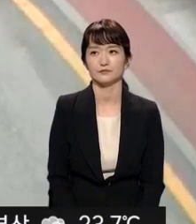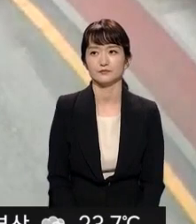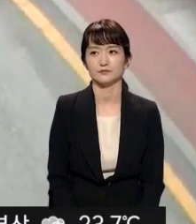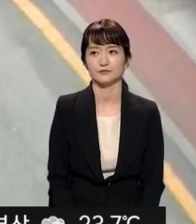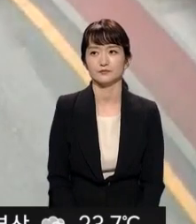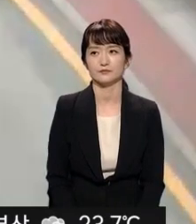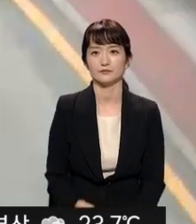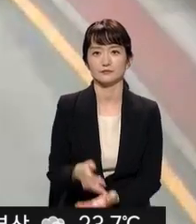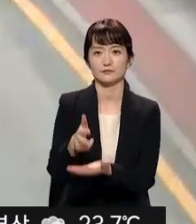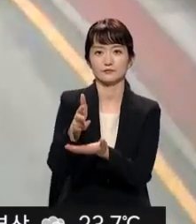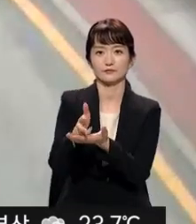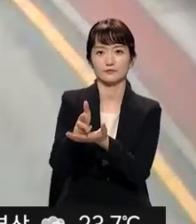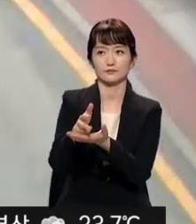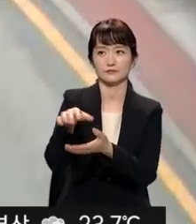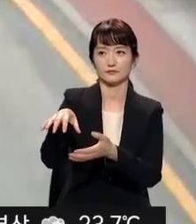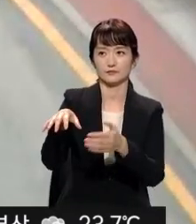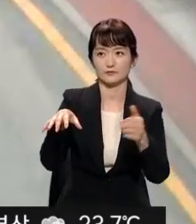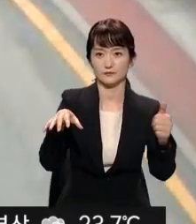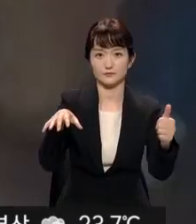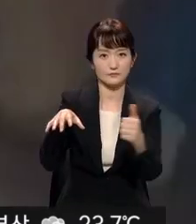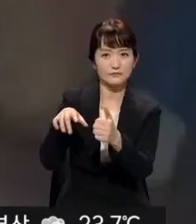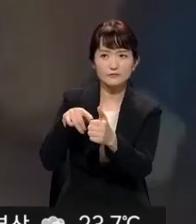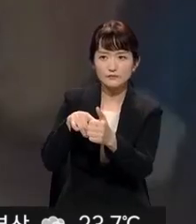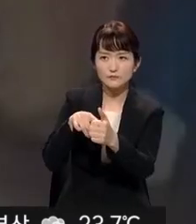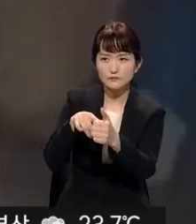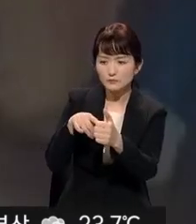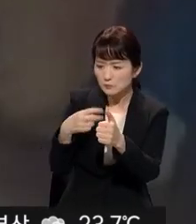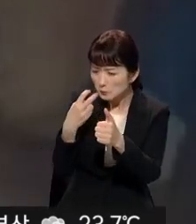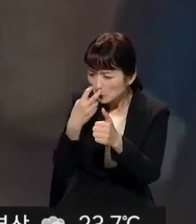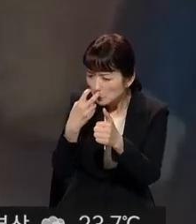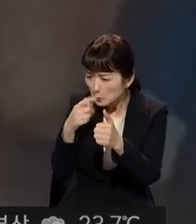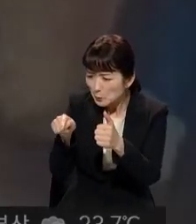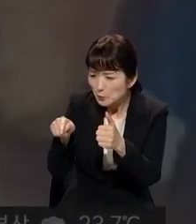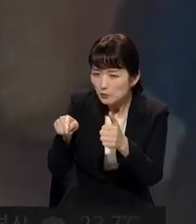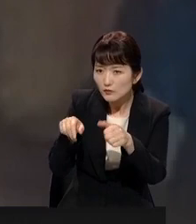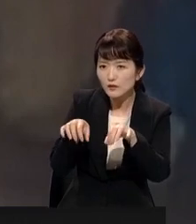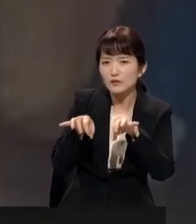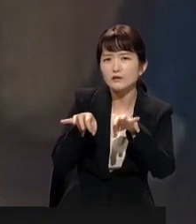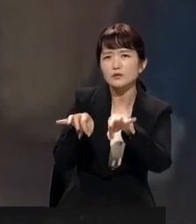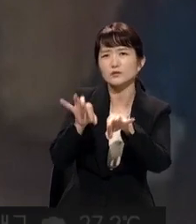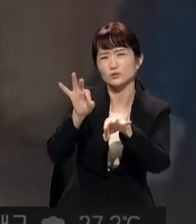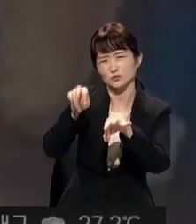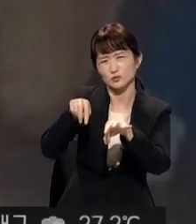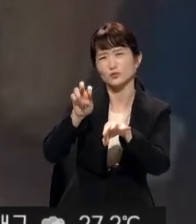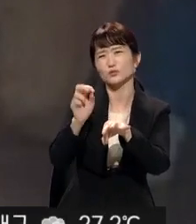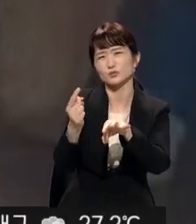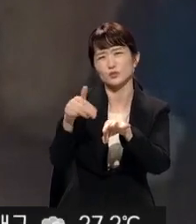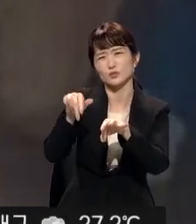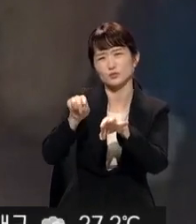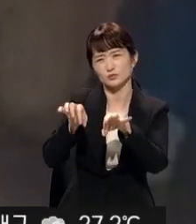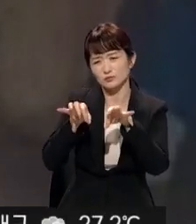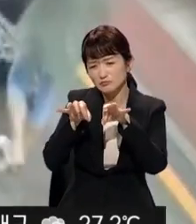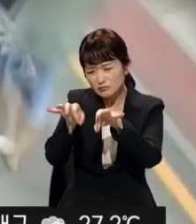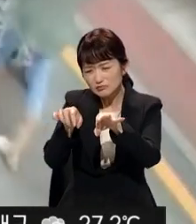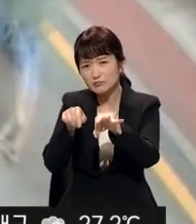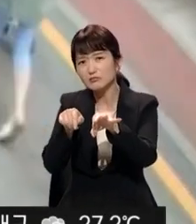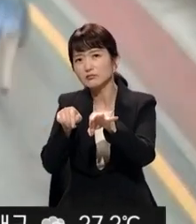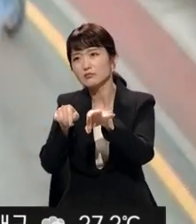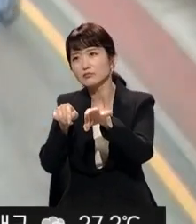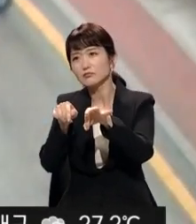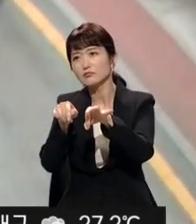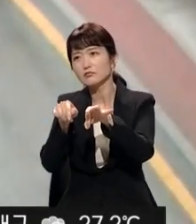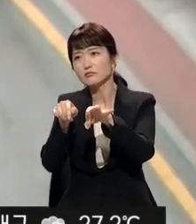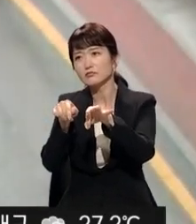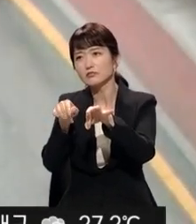자, 주차장 앞에 저 서 있는 남성 뭔가를 많이 살펴보는데요. 바로 유모차였어요. 아, 유모차 보고 있습니다. 자, 이어서